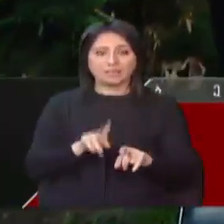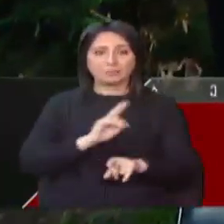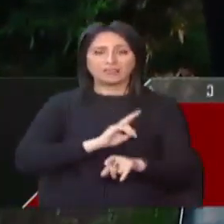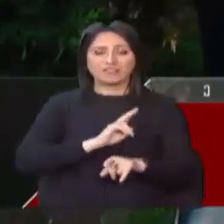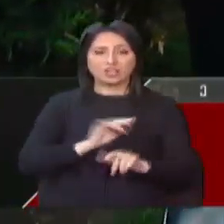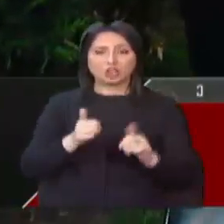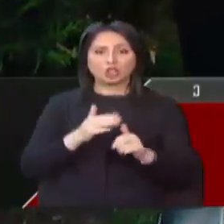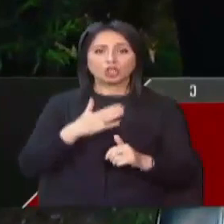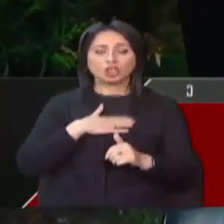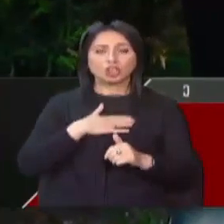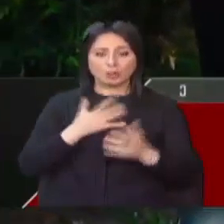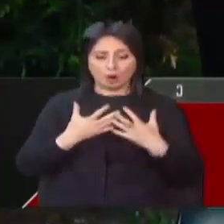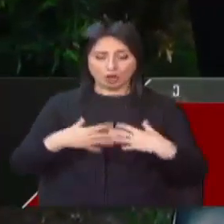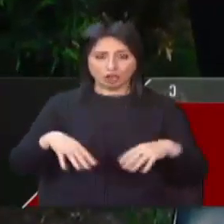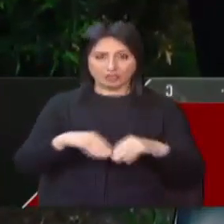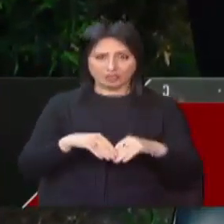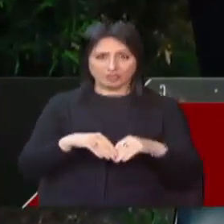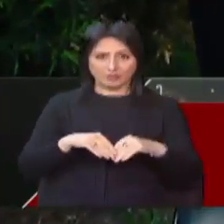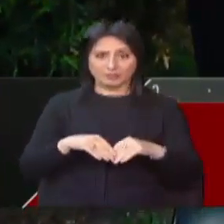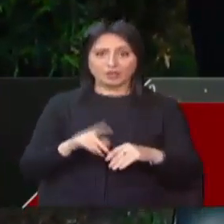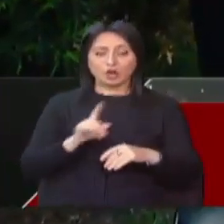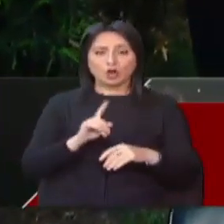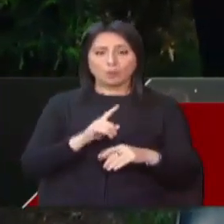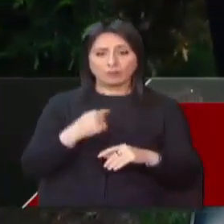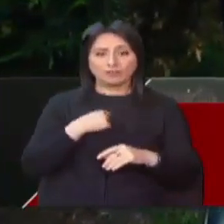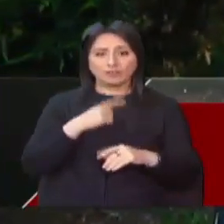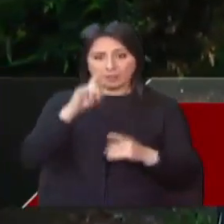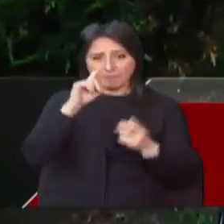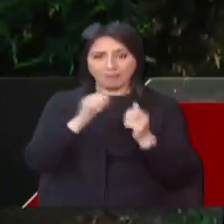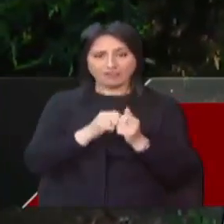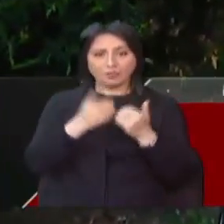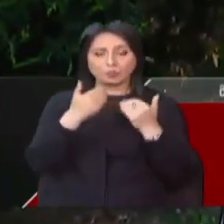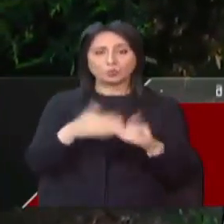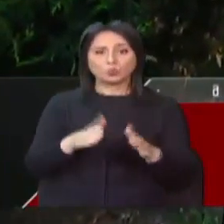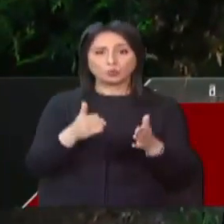მიყვარს როგორც ჩემი ოჯახი, რომ მახსოვს უკვე